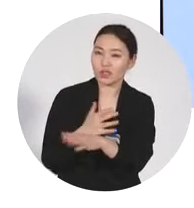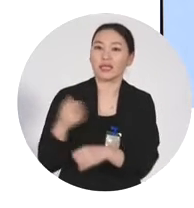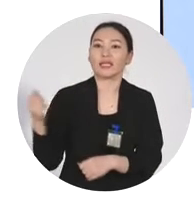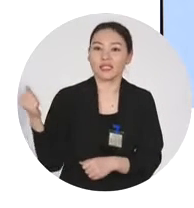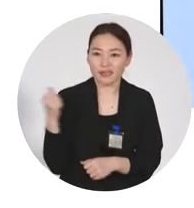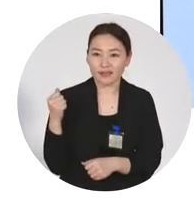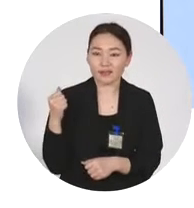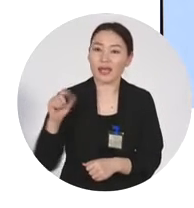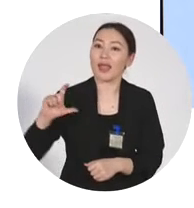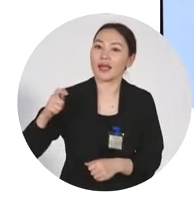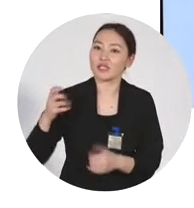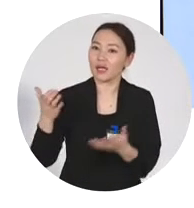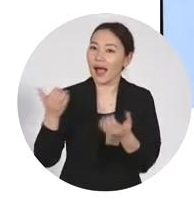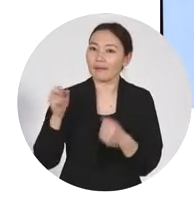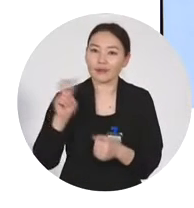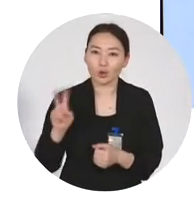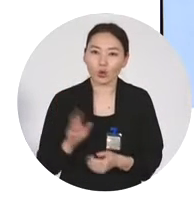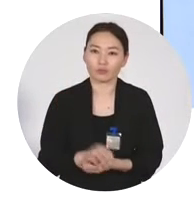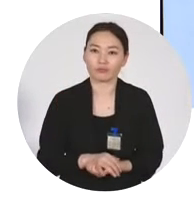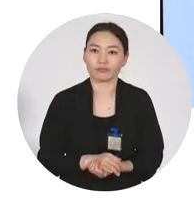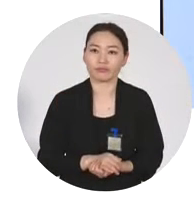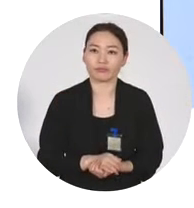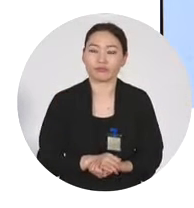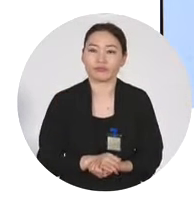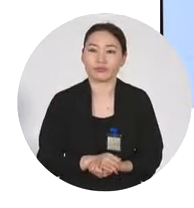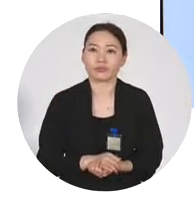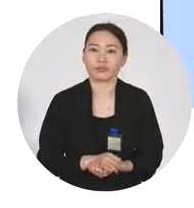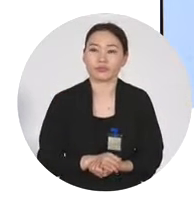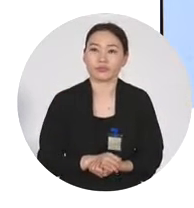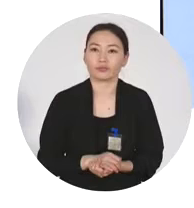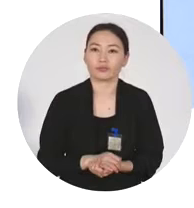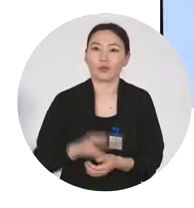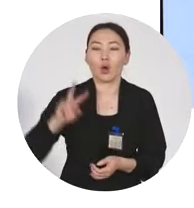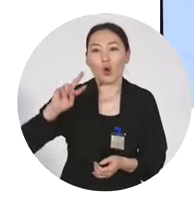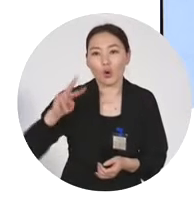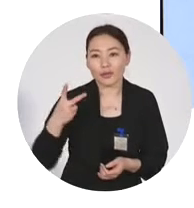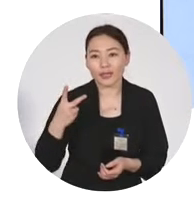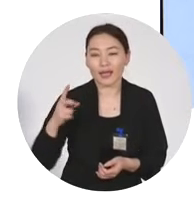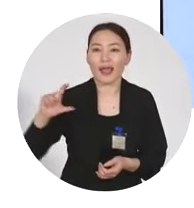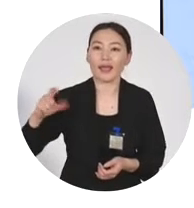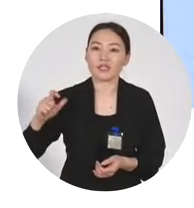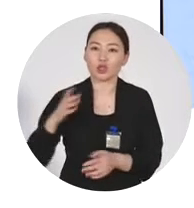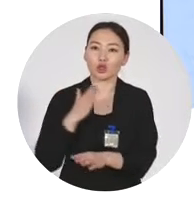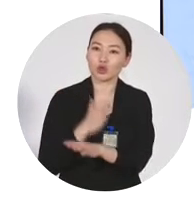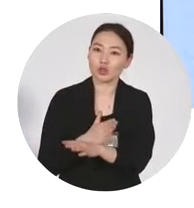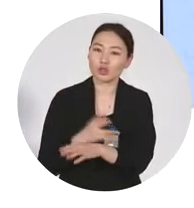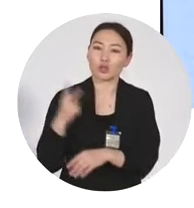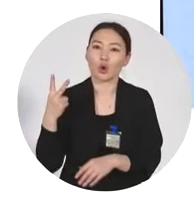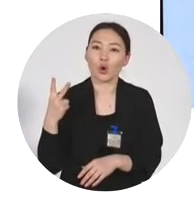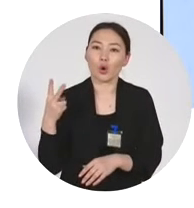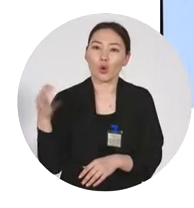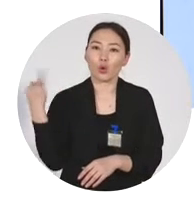эднийг бид нар хувилга үсгэ гэж нэрлэдэг мэдж байгаа. За тэгвэл навдарсал буюу хувилга үсгээр төгссөн үйл үгэнд ягаамлар